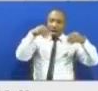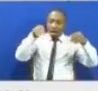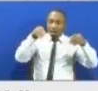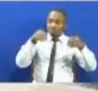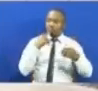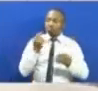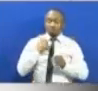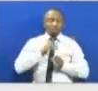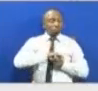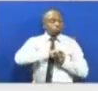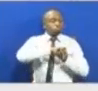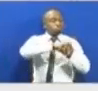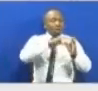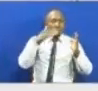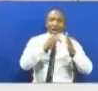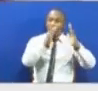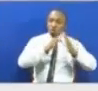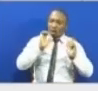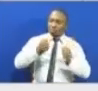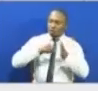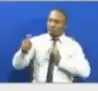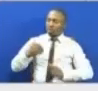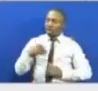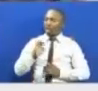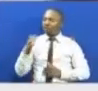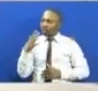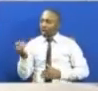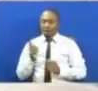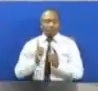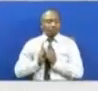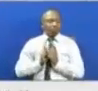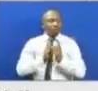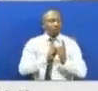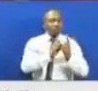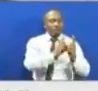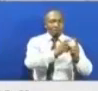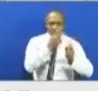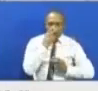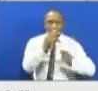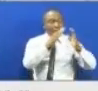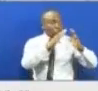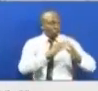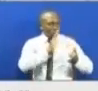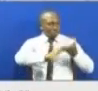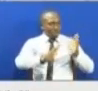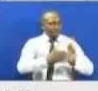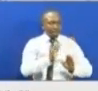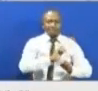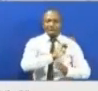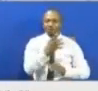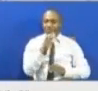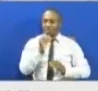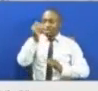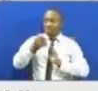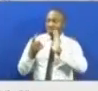kwenye hicho chumba inabidi ulipie shilingi 5000. Basi mnaenda kwenye kile chumba, unakiangalia chumba, mkishafikiana kama ni 50-50 miezi